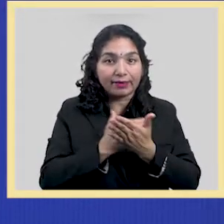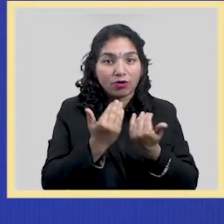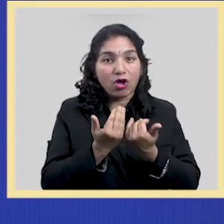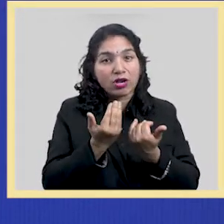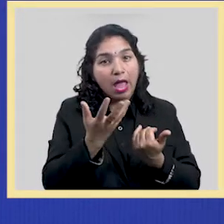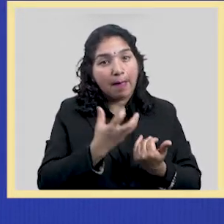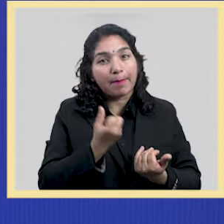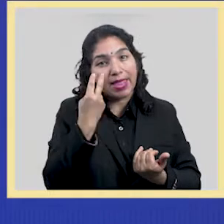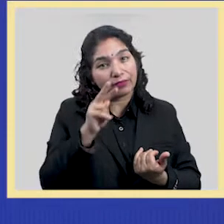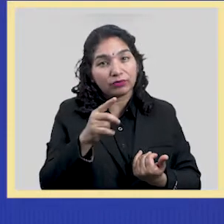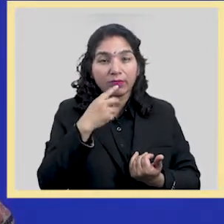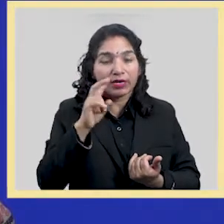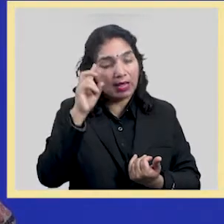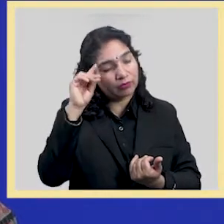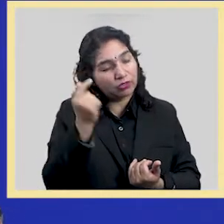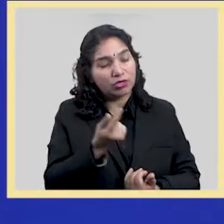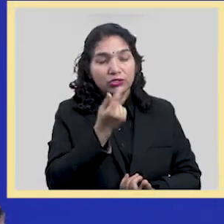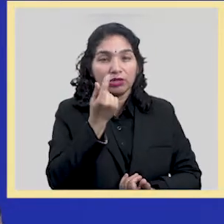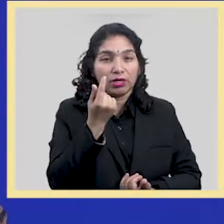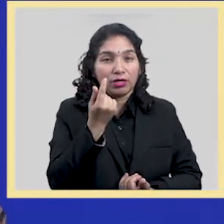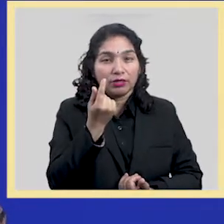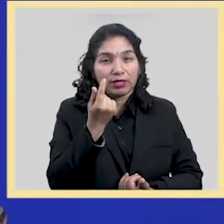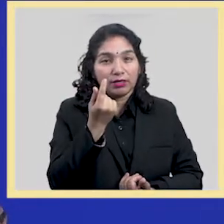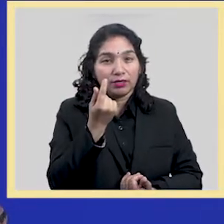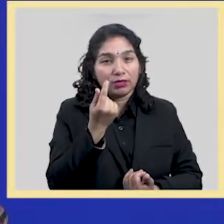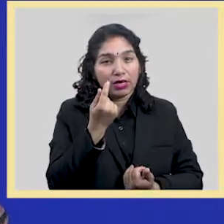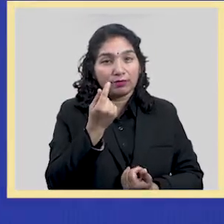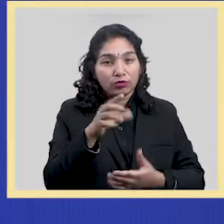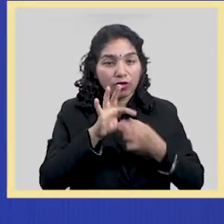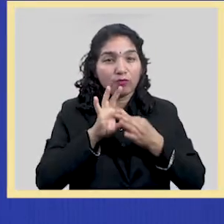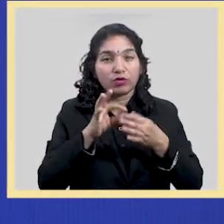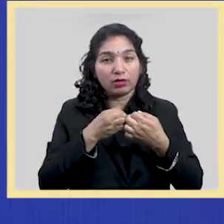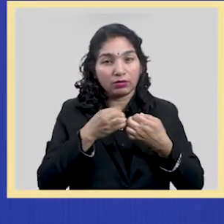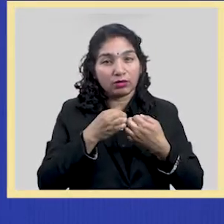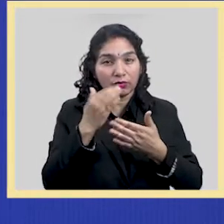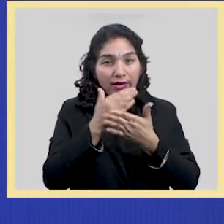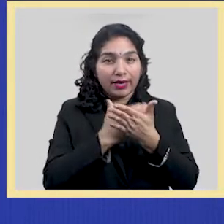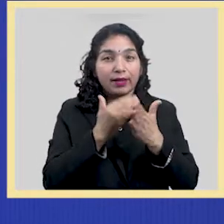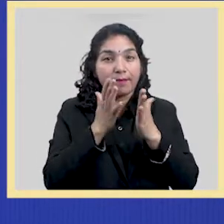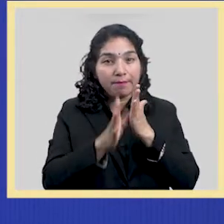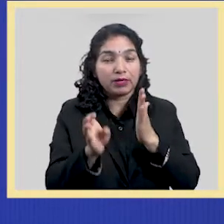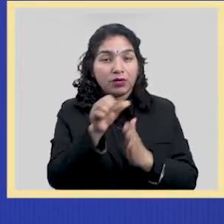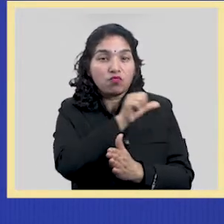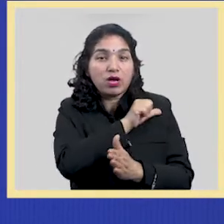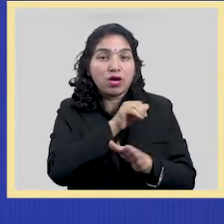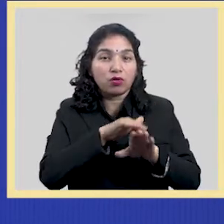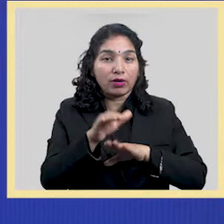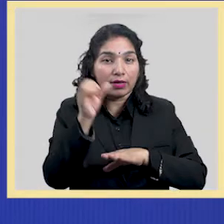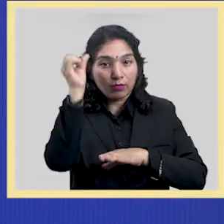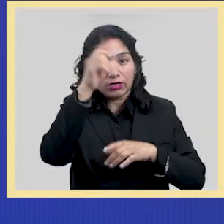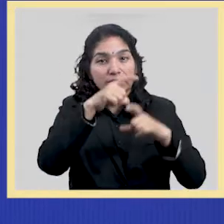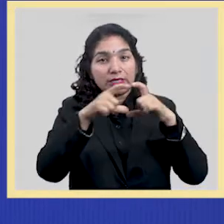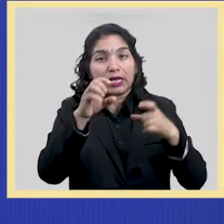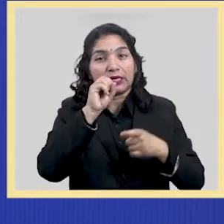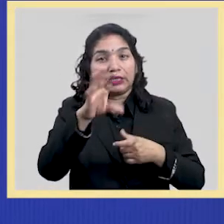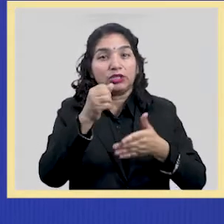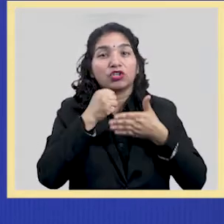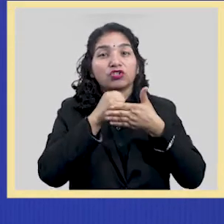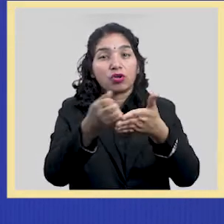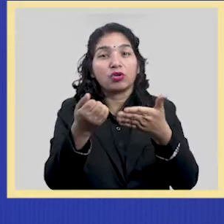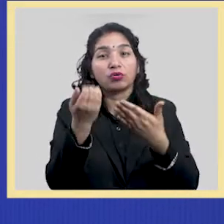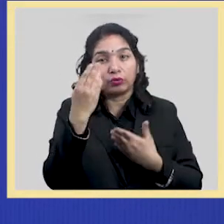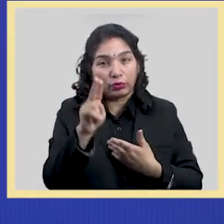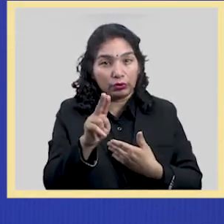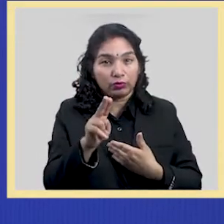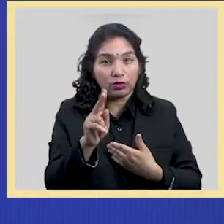हुन्थ्यो ओडाज्यू भन्नुभयो भने हामी एकदमै सहज गर्नु उहाँहरूलाई चाहिँ समन्वय गरेर त्यो कार्यक्रम मार्फत चाहिँ उहाँहरूलाई चाहिँ परिचय पत्र उपलब्ध गराउन सहयोग पुग्थ्यो